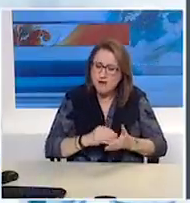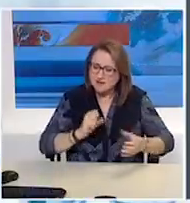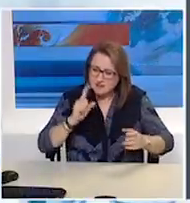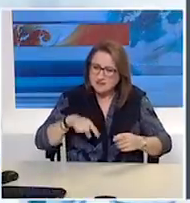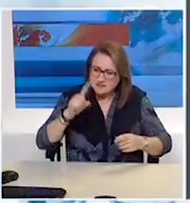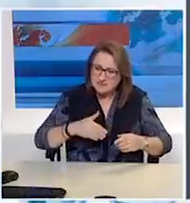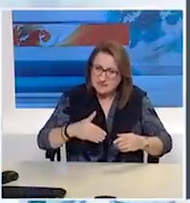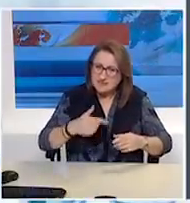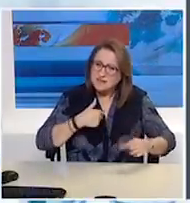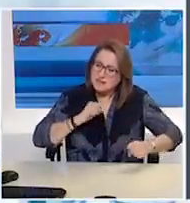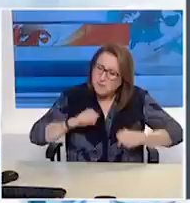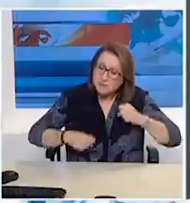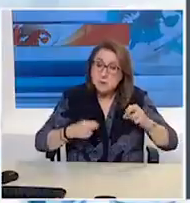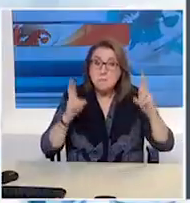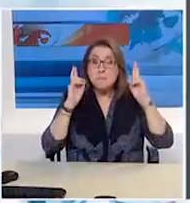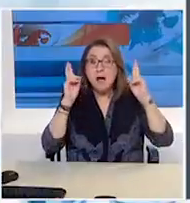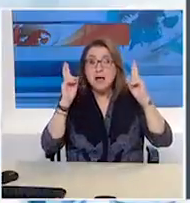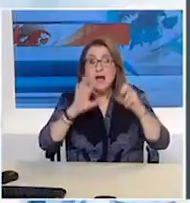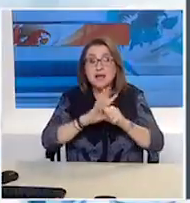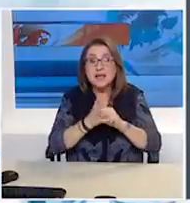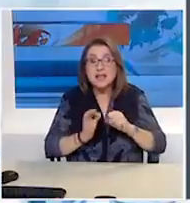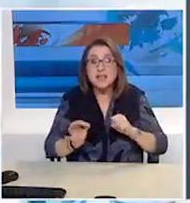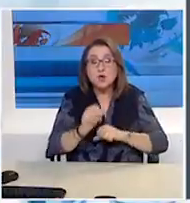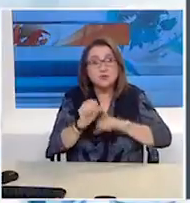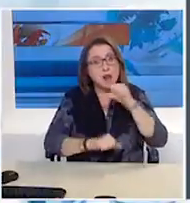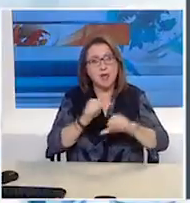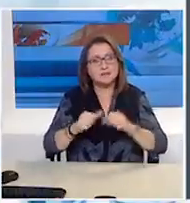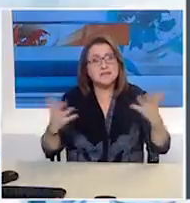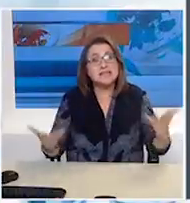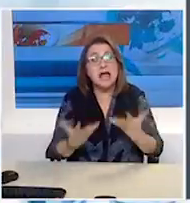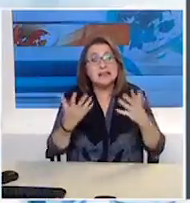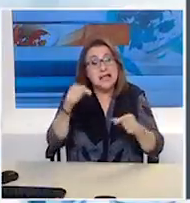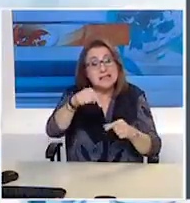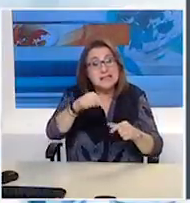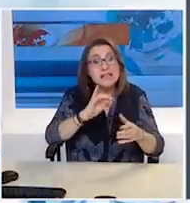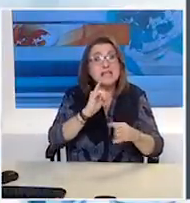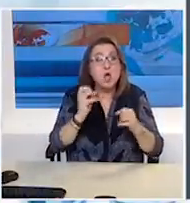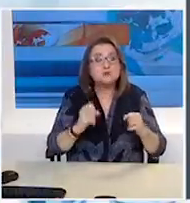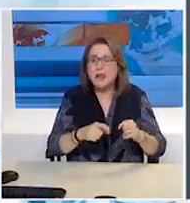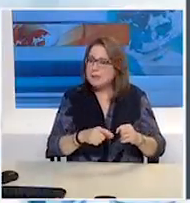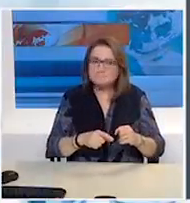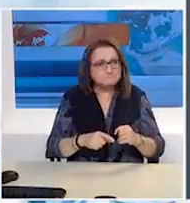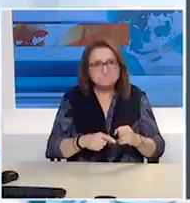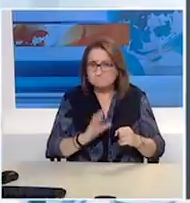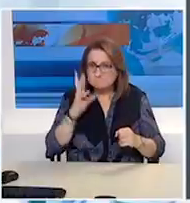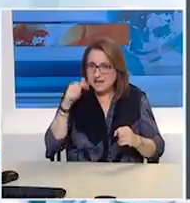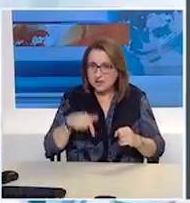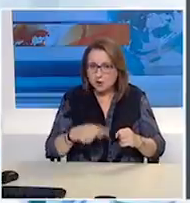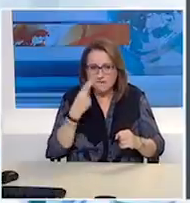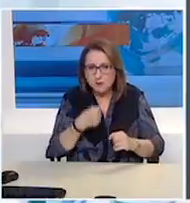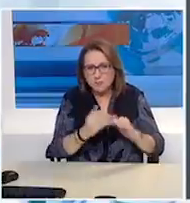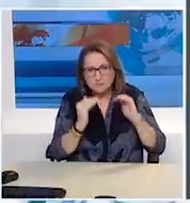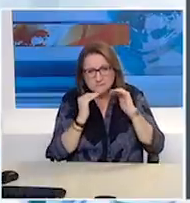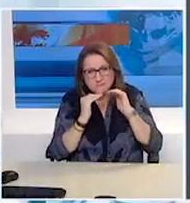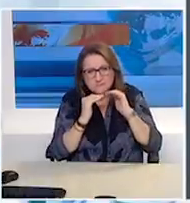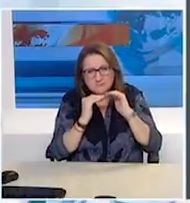τεράστια αλλαγή στον ιό που θα ανατρέψει ισορροπίες. Δεν φαίνεται πιθανό αυτή τη στιγμή. Θα συνεχίσουμε να ανοιχνεύουμε μεμονωμένες περιπτώσεις της